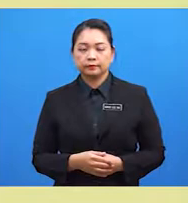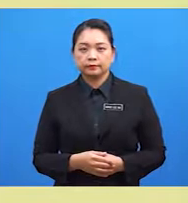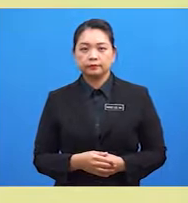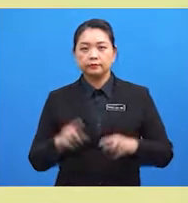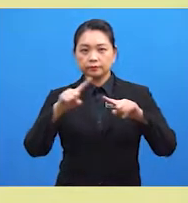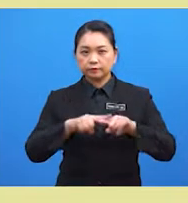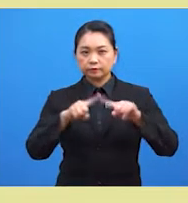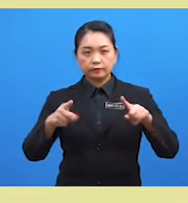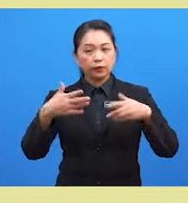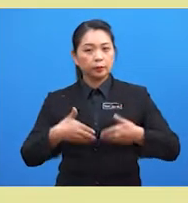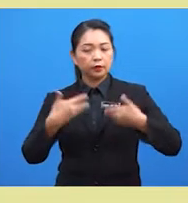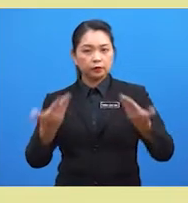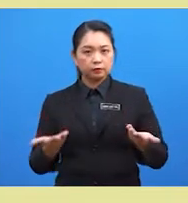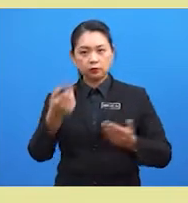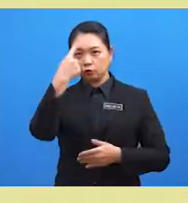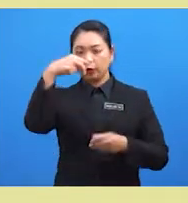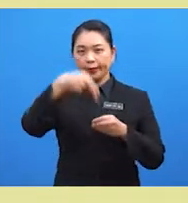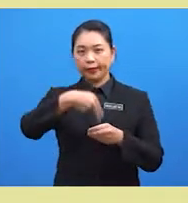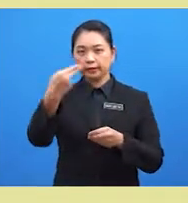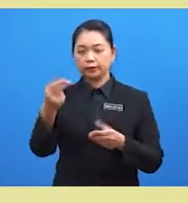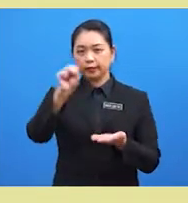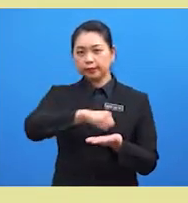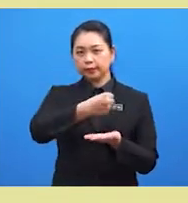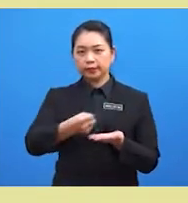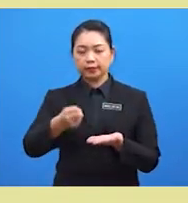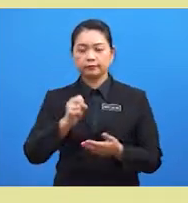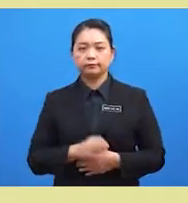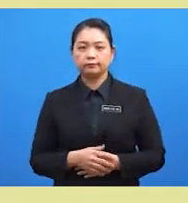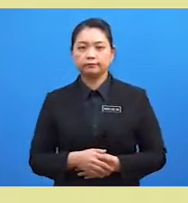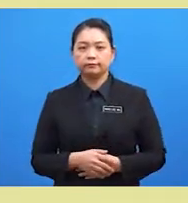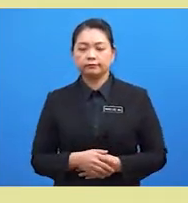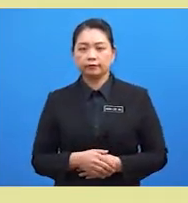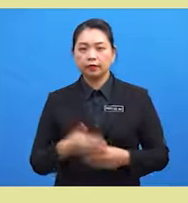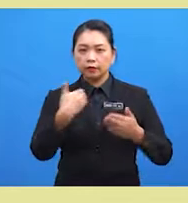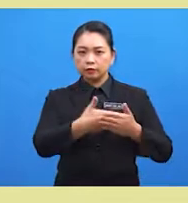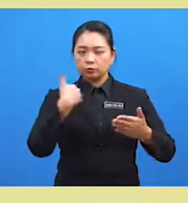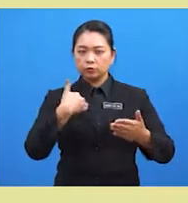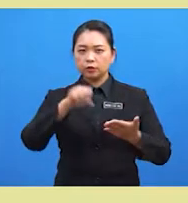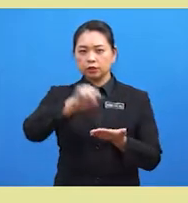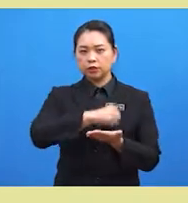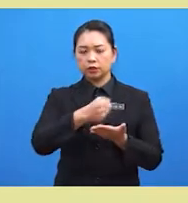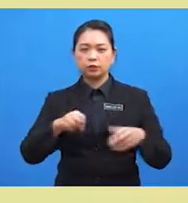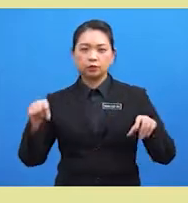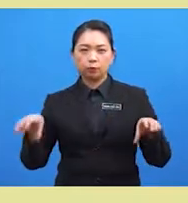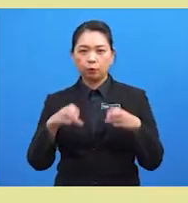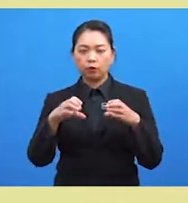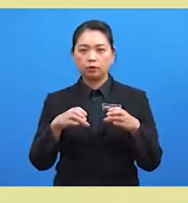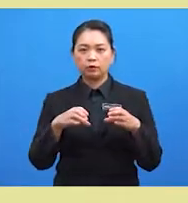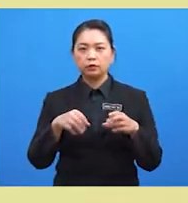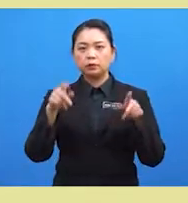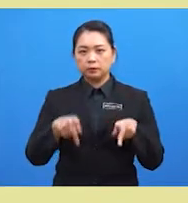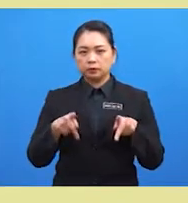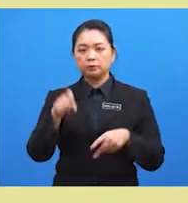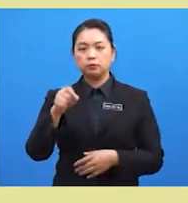Namun, bagaimana untuk menghasilkan syair? Sebelum syair dicipta, para pelajar